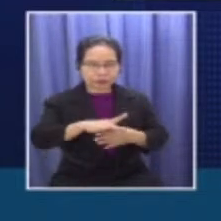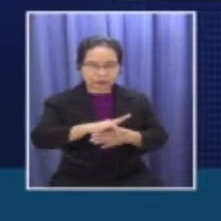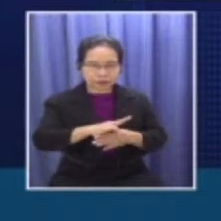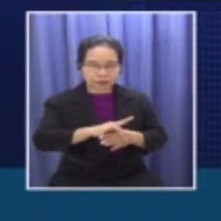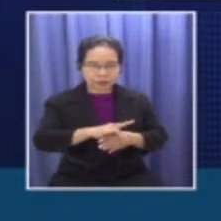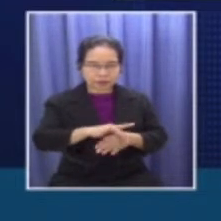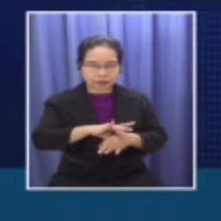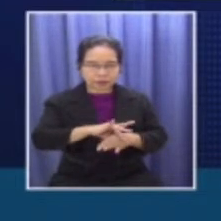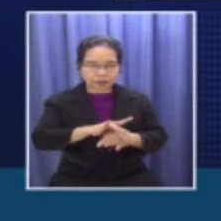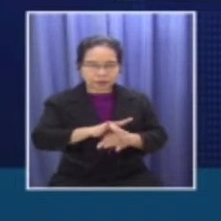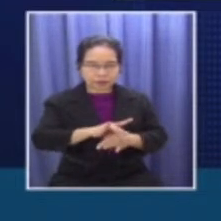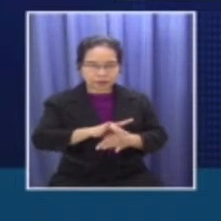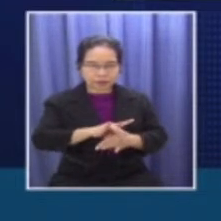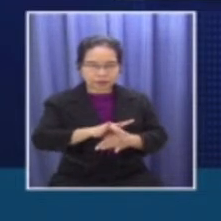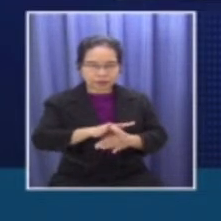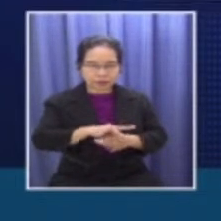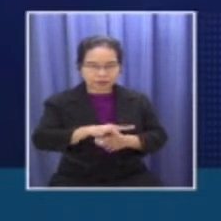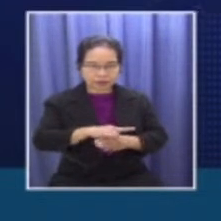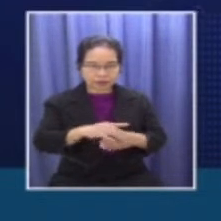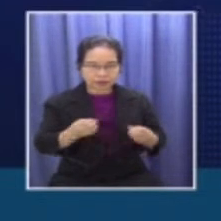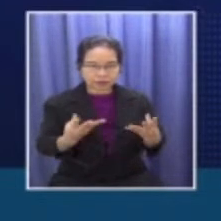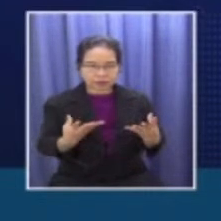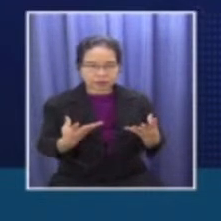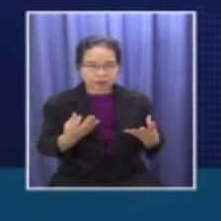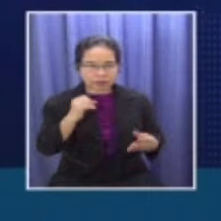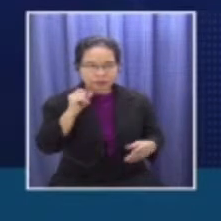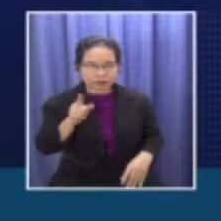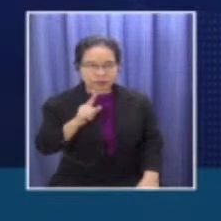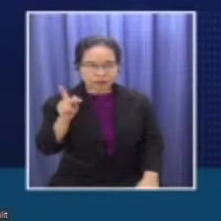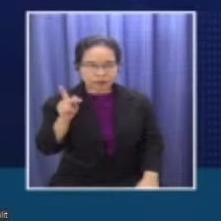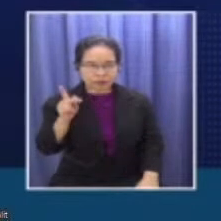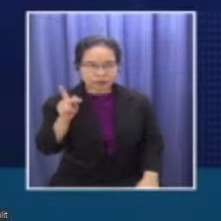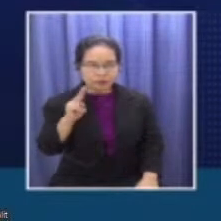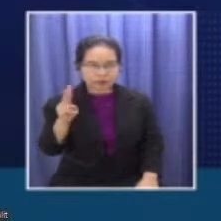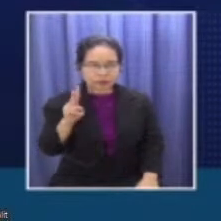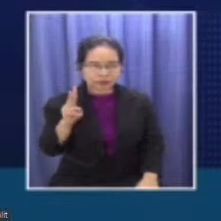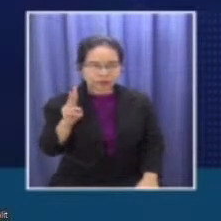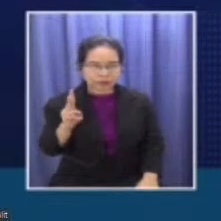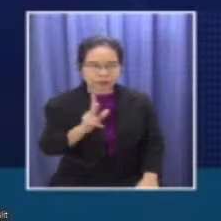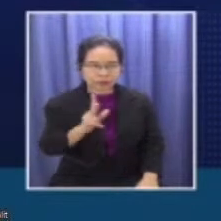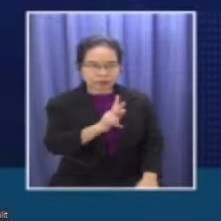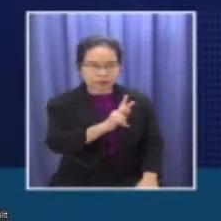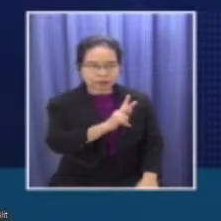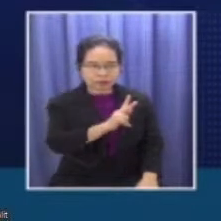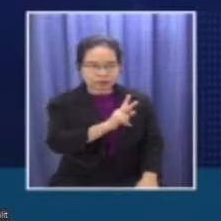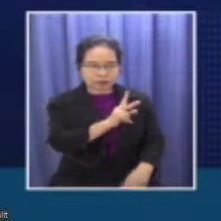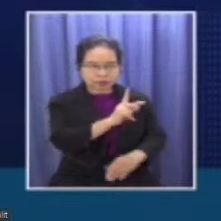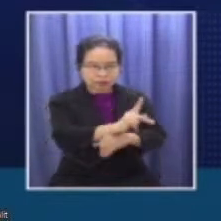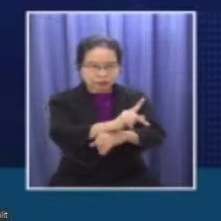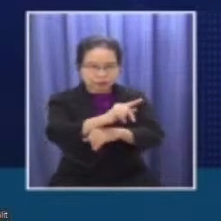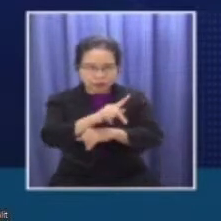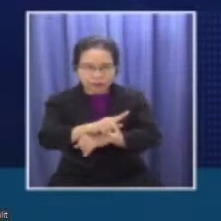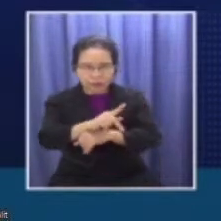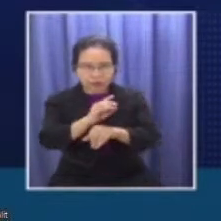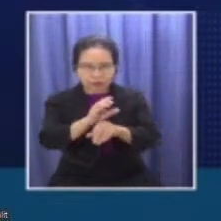at marami pa still po. Kapatid na Princess observing and Villegas, offering the altars as well by other